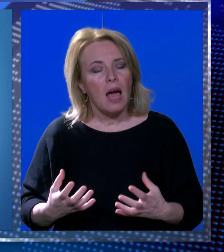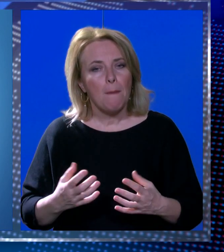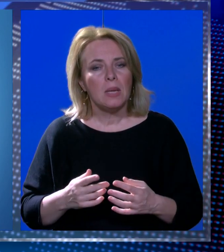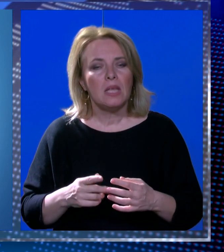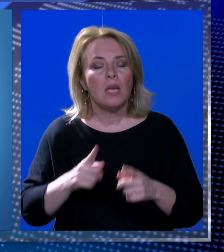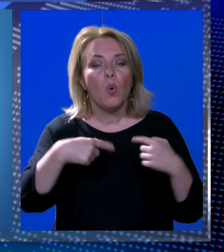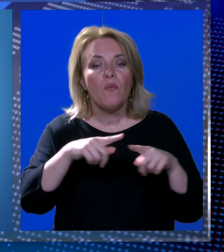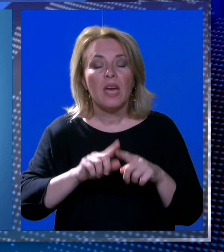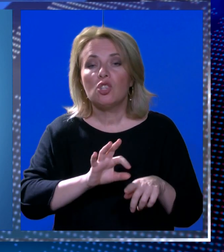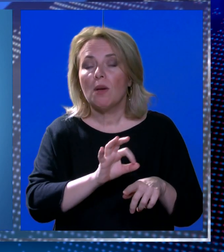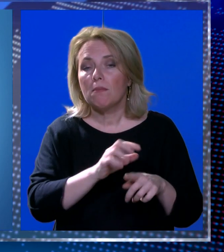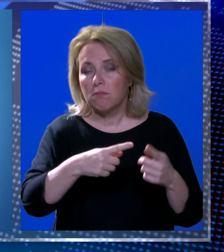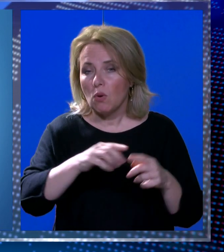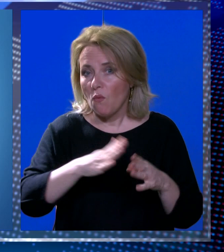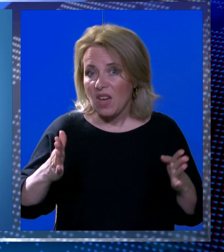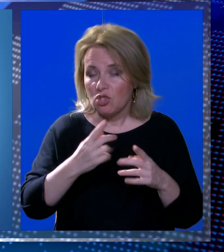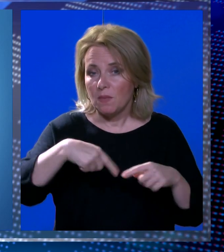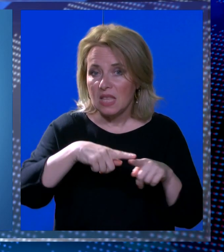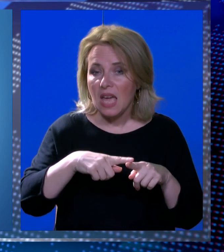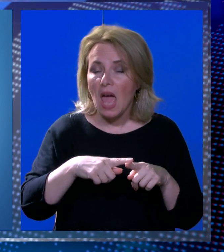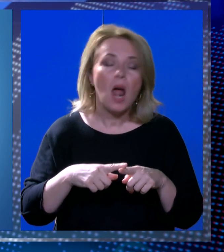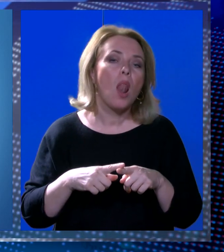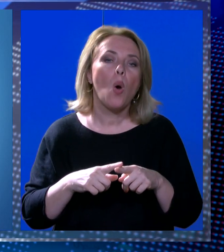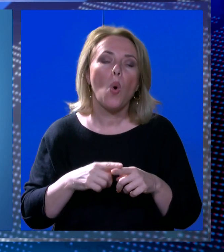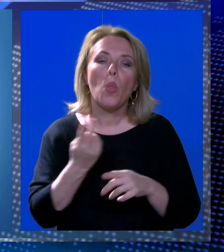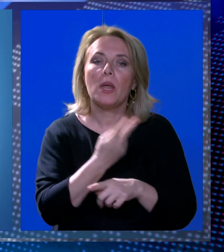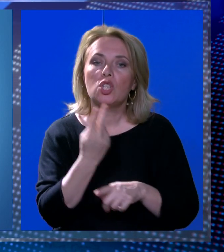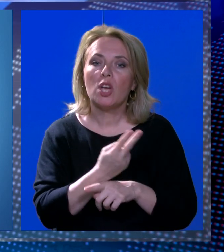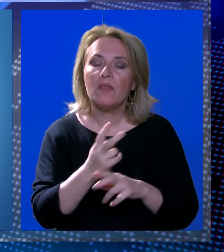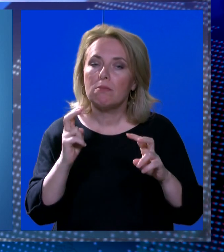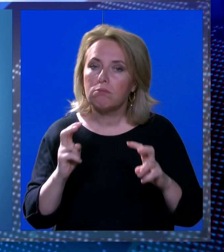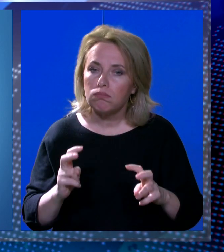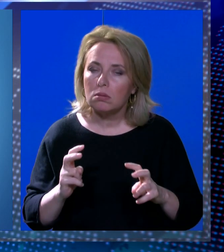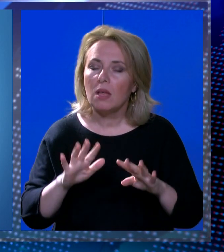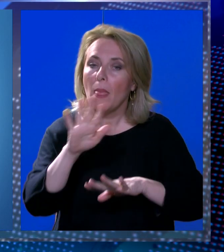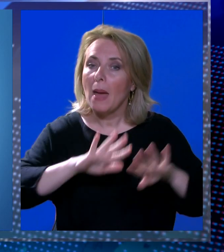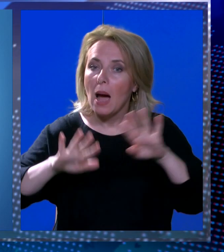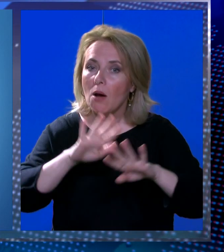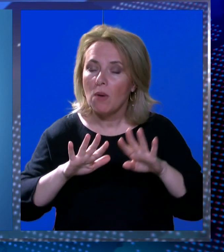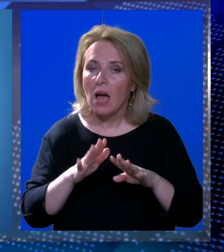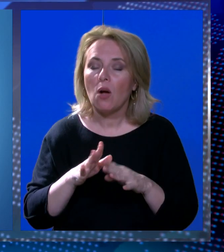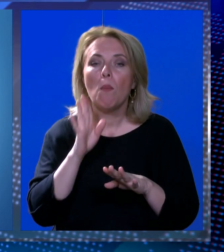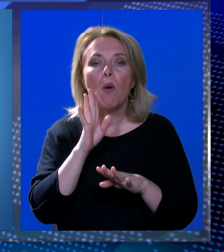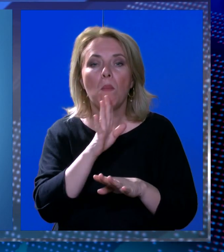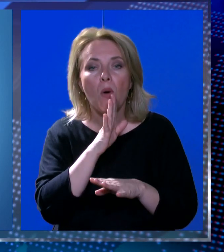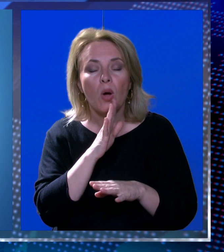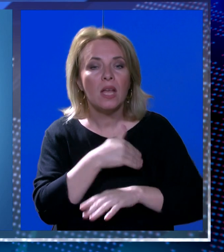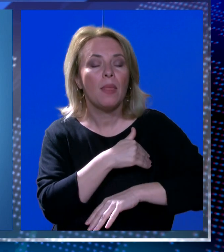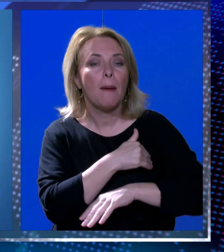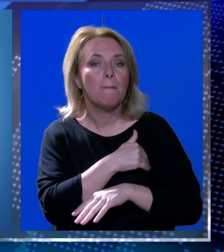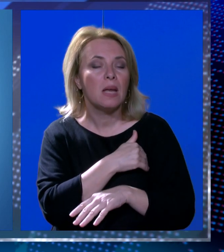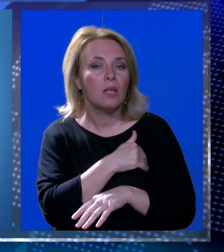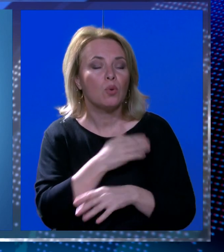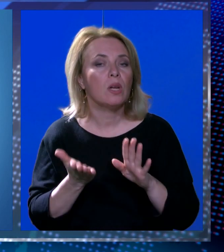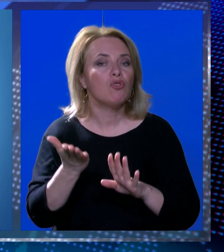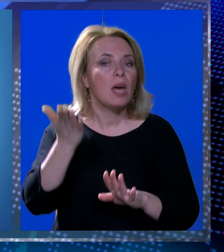hladnoće slabiti. U većem dijelu zemlje će se znatnije smanjiti količina niske na oblake, što će ponajviše utjecati na povišenje popodnevne